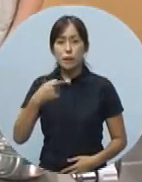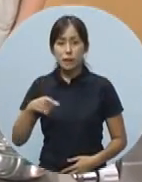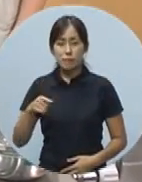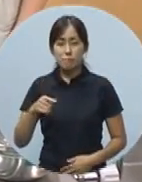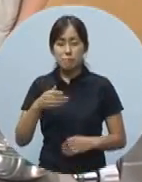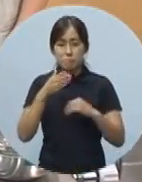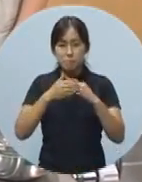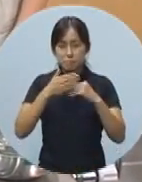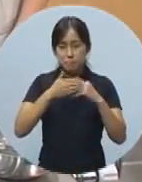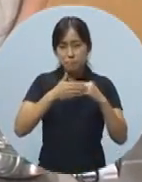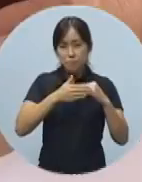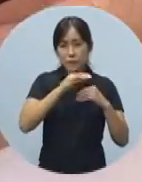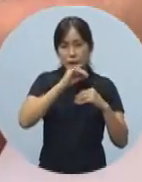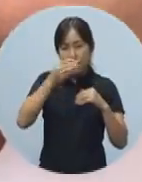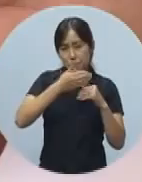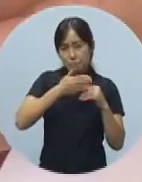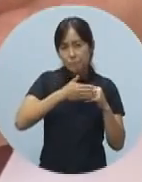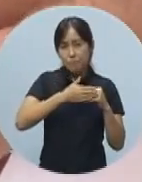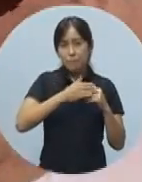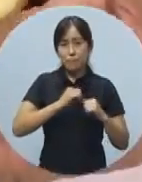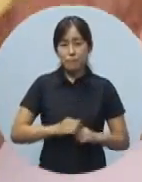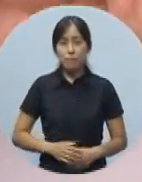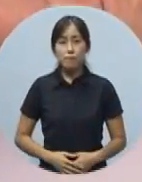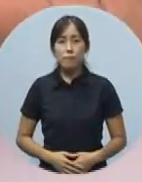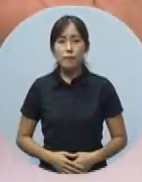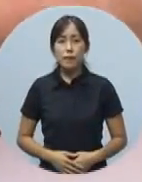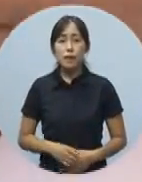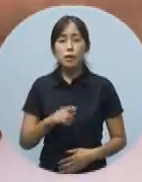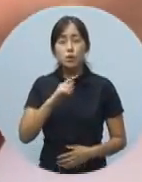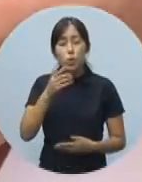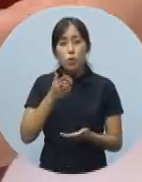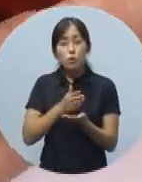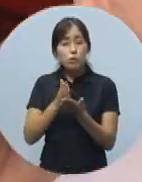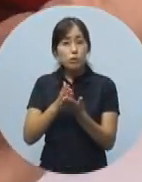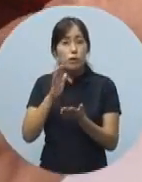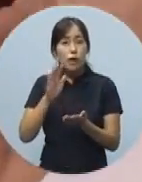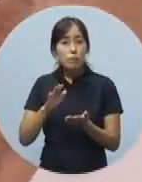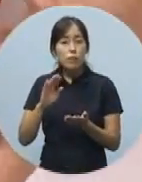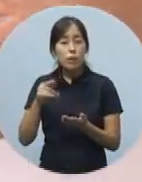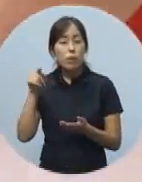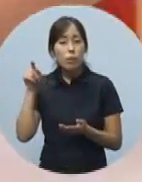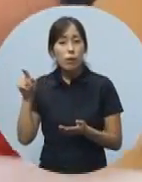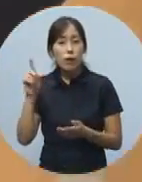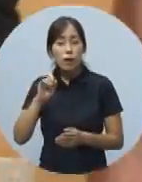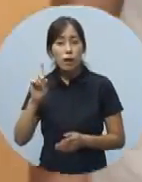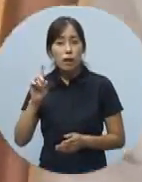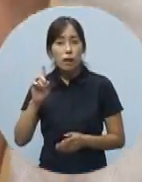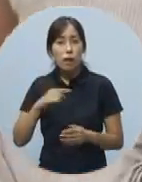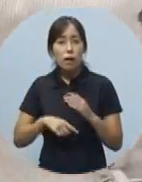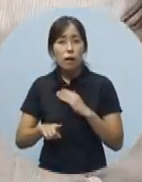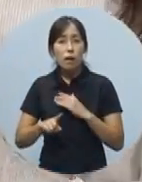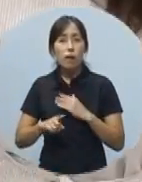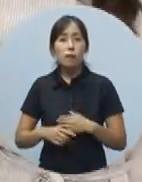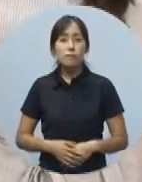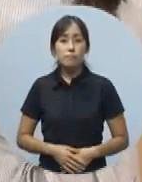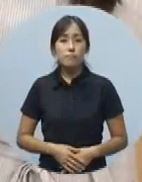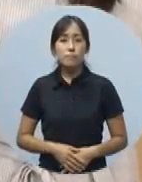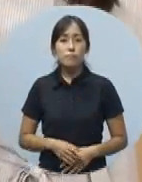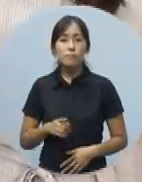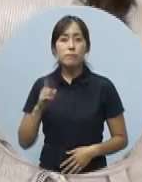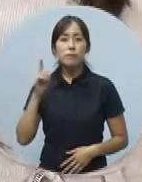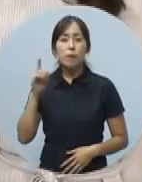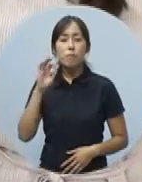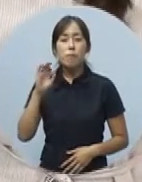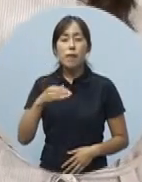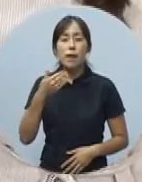16本に切りましょう。 はい、これジャガイモはいろんな種類があると思うんですけど、どうしてメイクインなんですか？ メイクインはね、ちょっと茹で